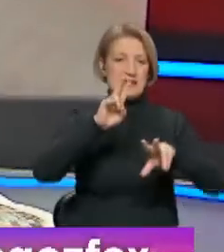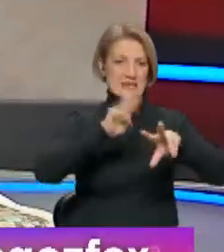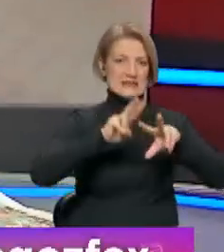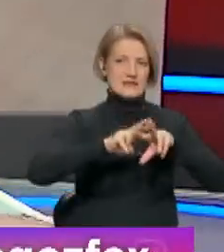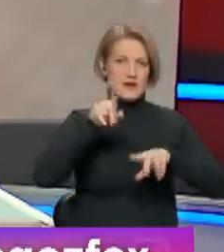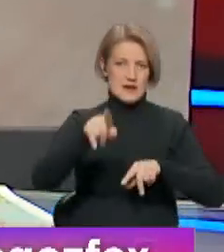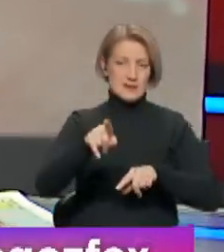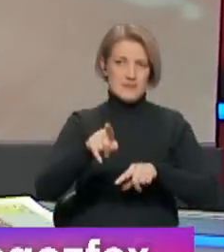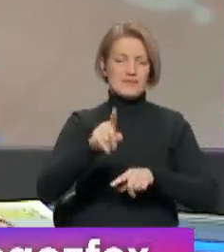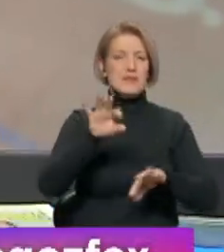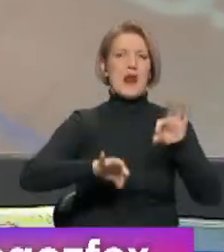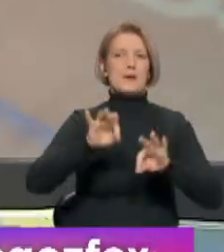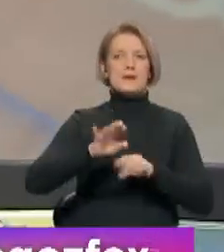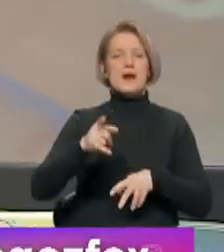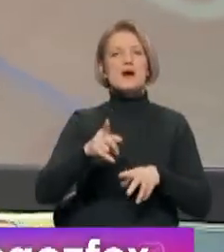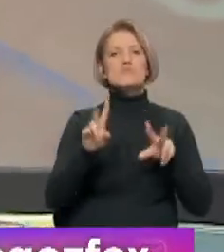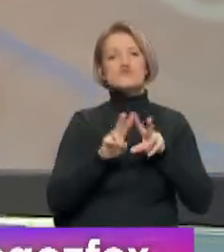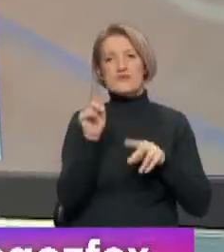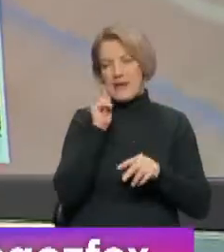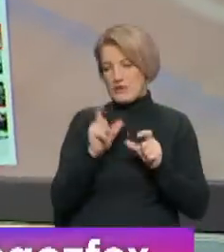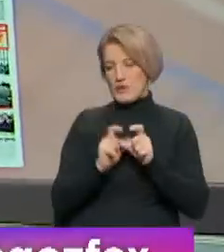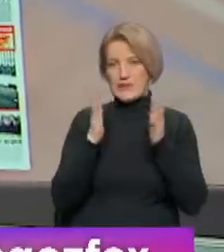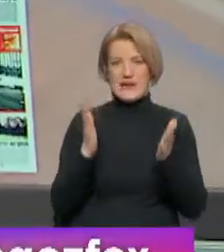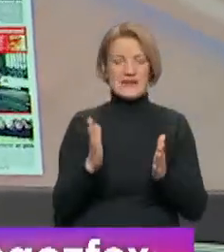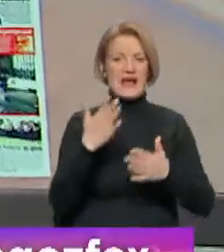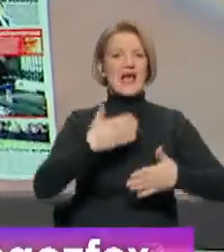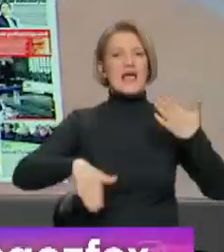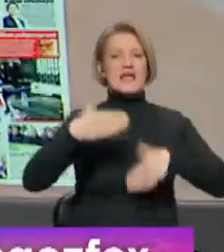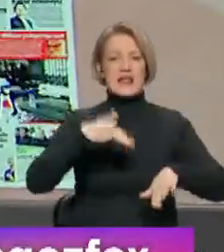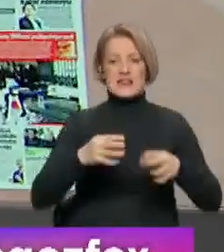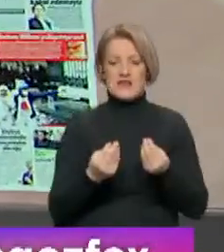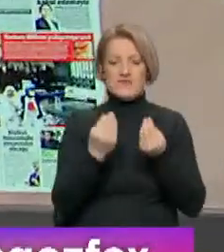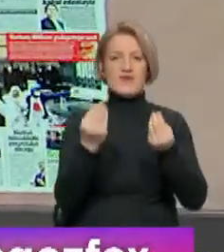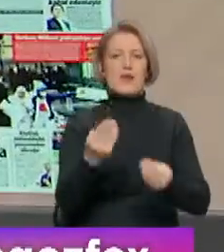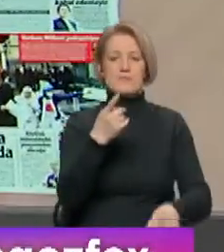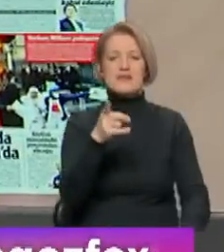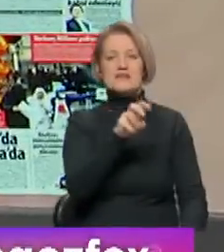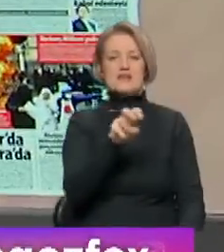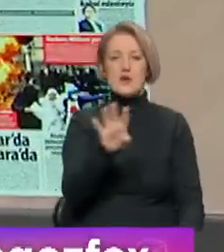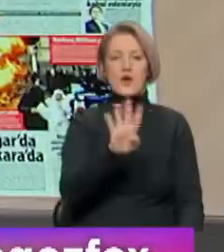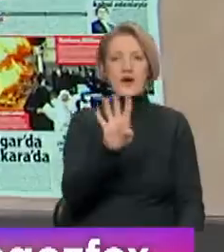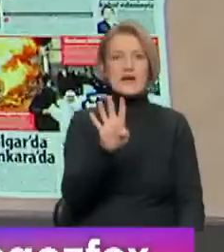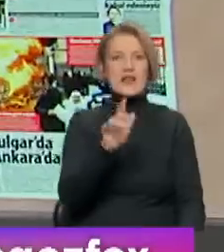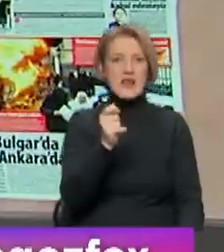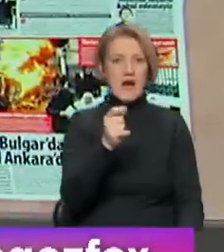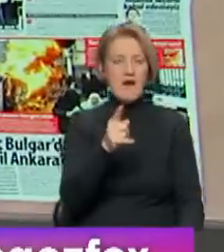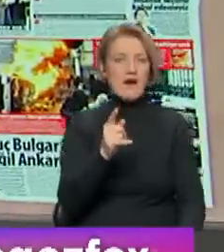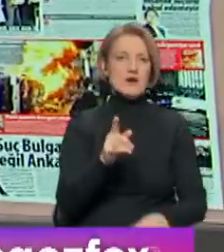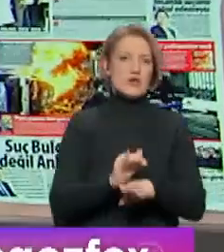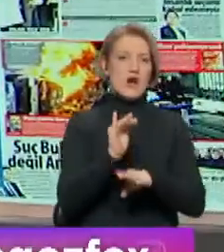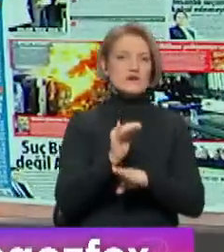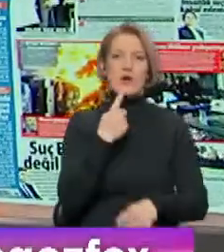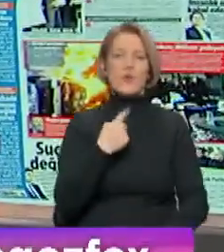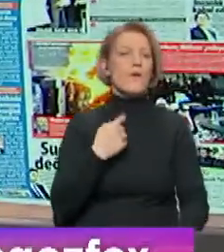değerlendirmesi Mustafa Bey günaydın engellilere verilen 1840 lirayla yaşamamız isteniyor